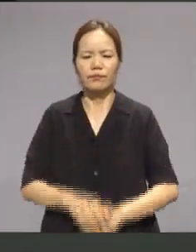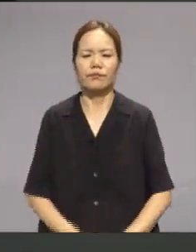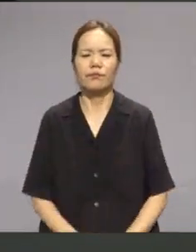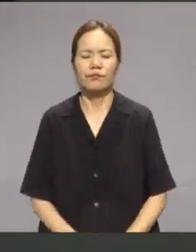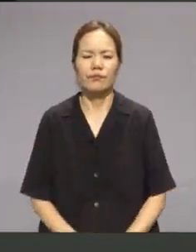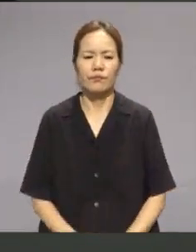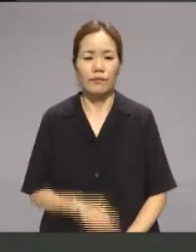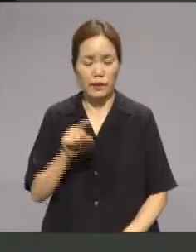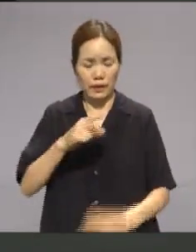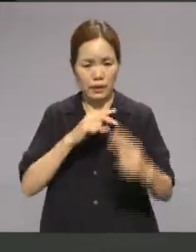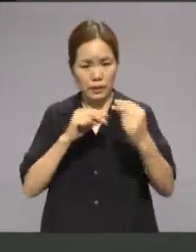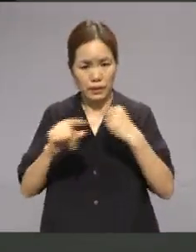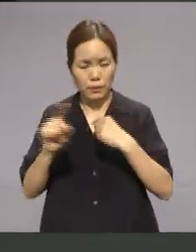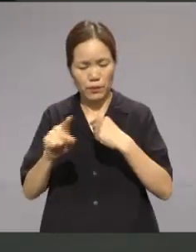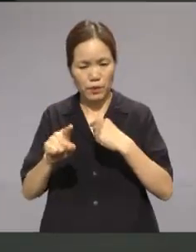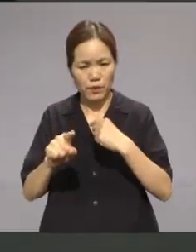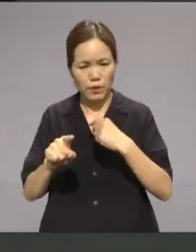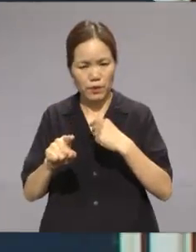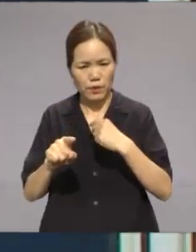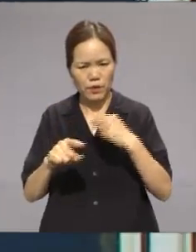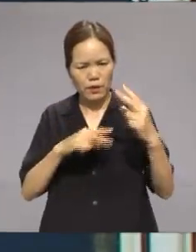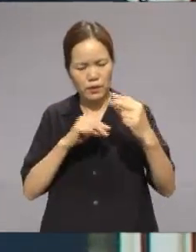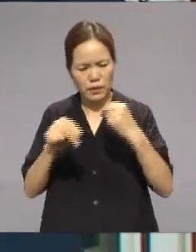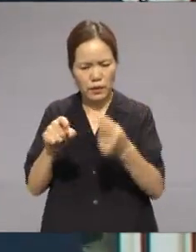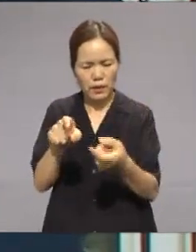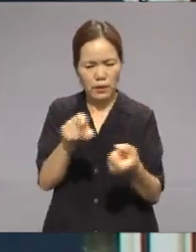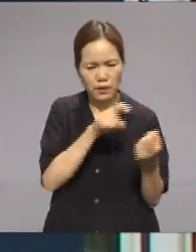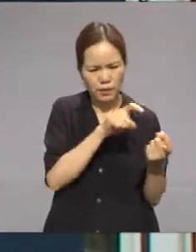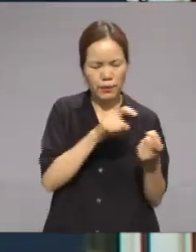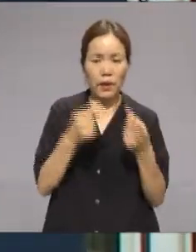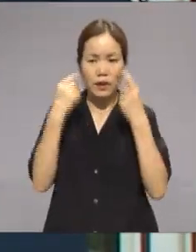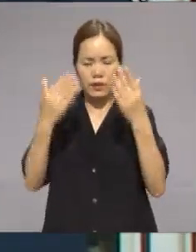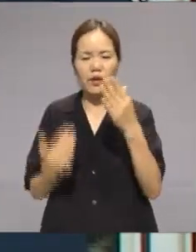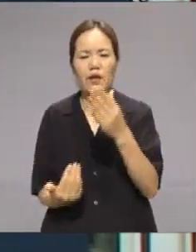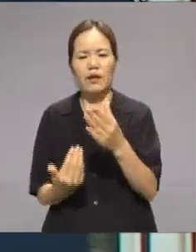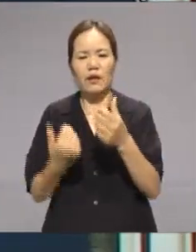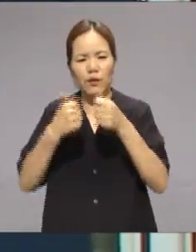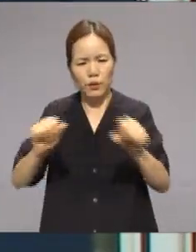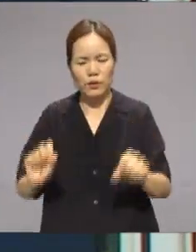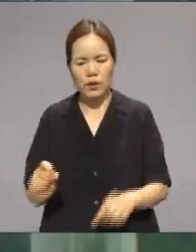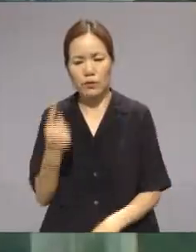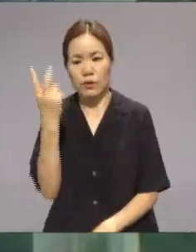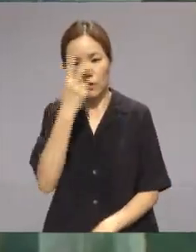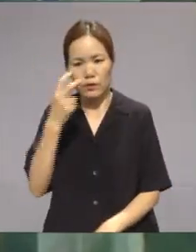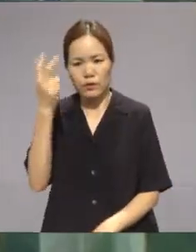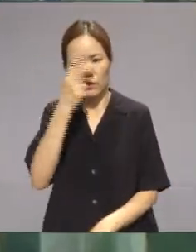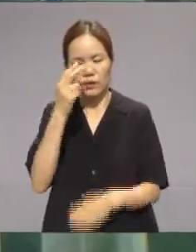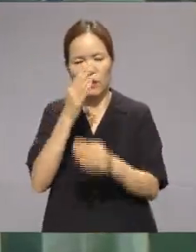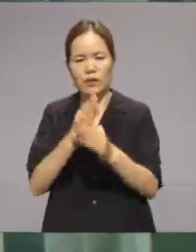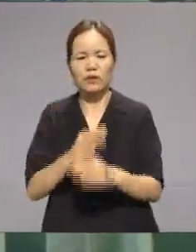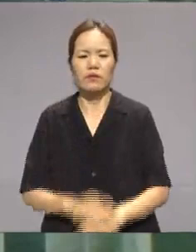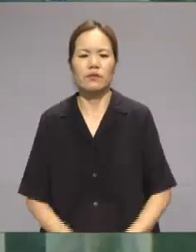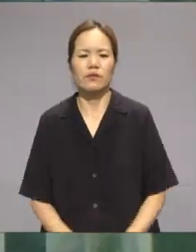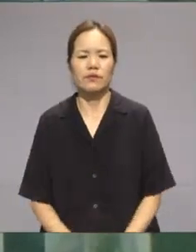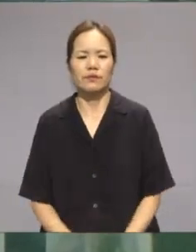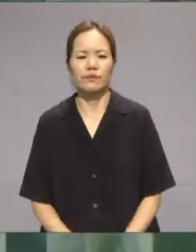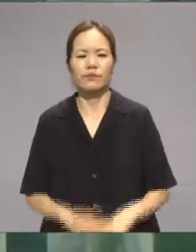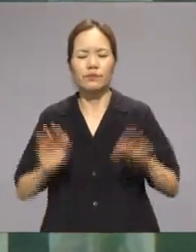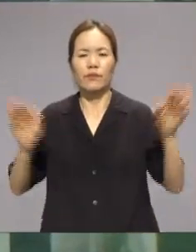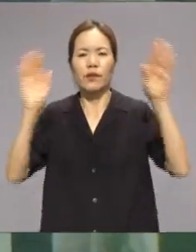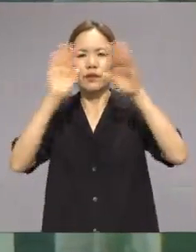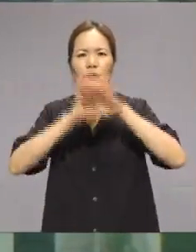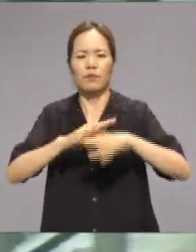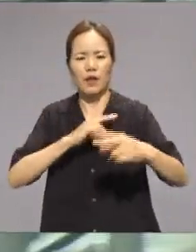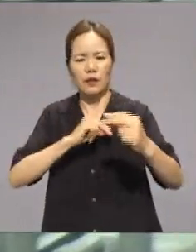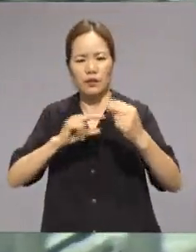의정부 경전철은 해당 전동차를 차량 기지로 옮겨 정확한 사고 원인을 조사하고 있습니다. 오늘 밤 저기